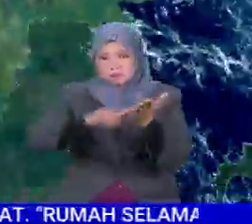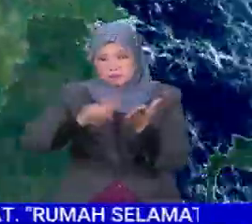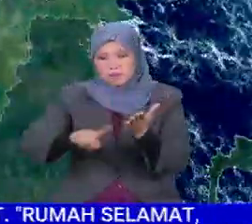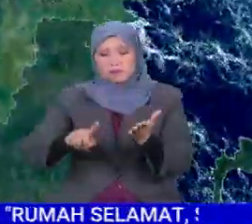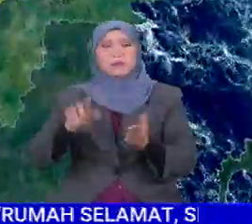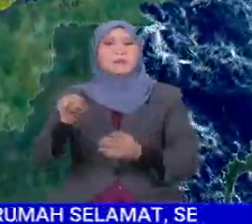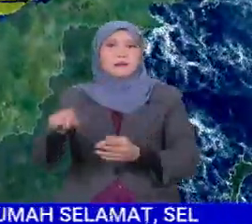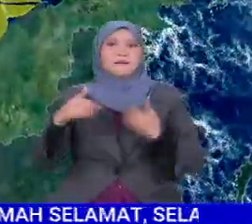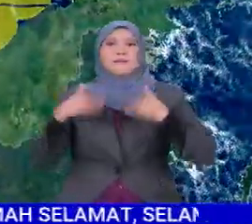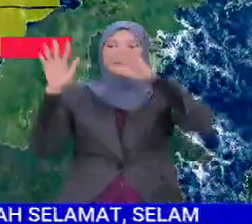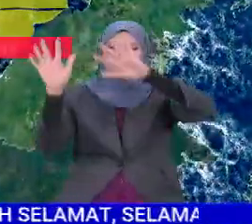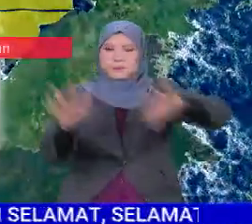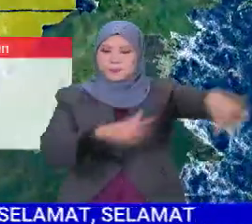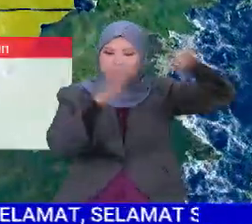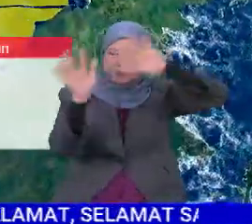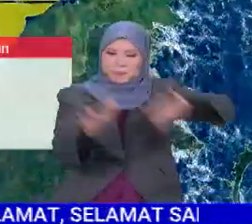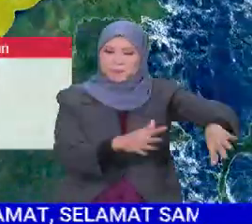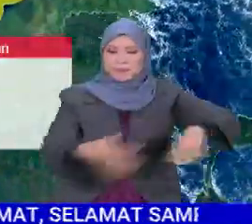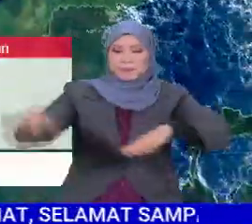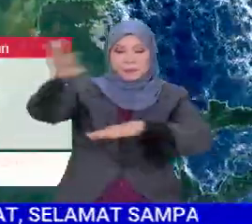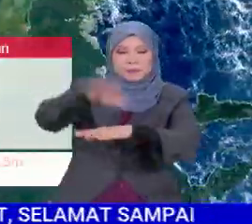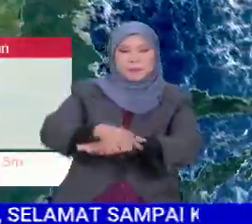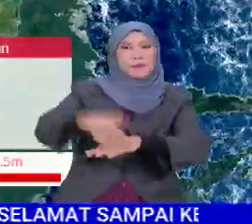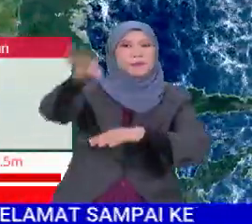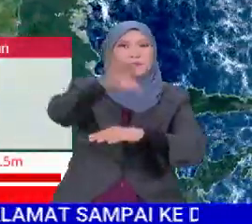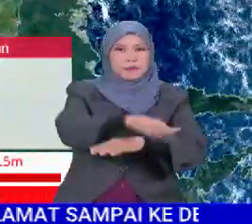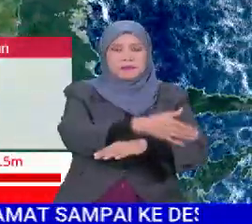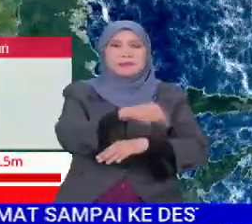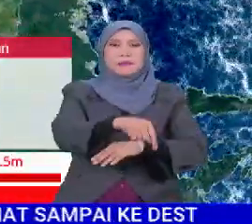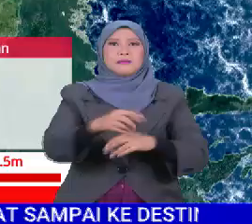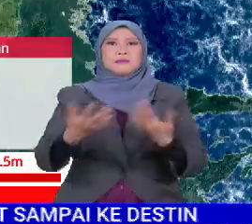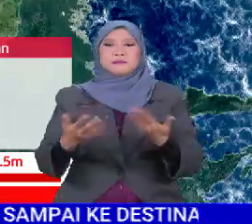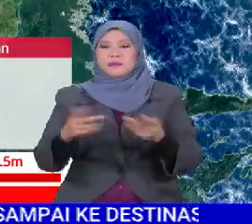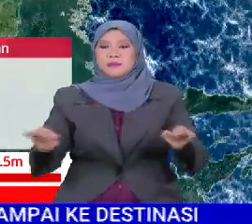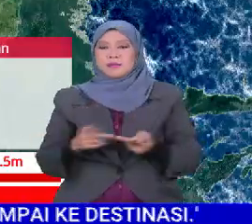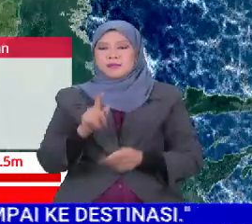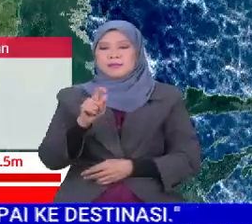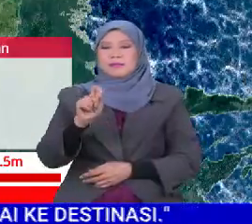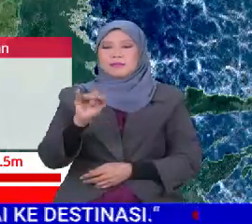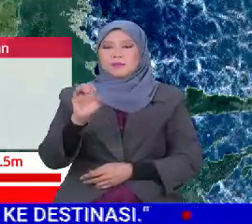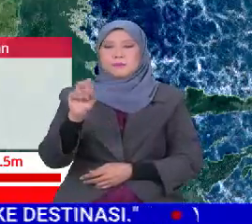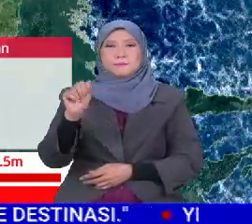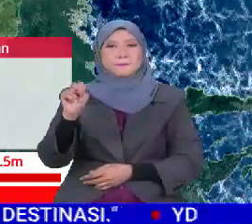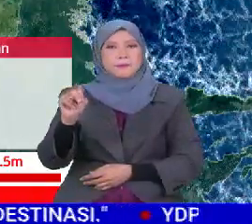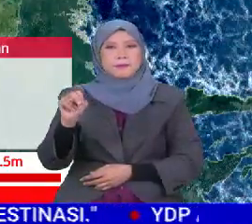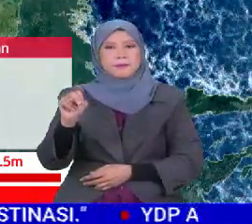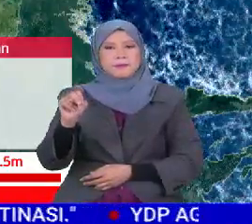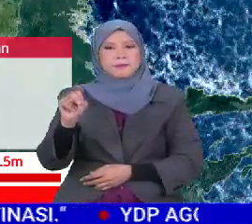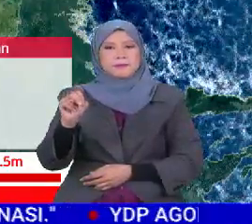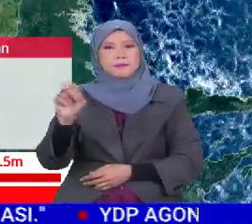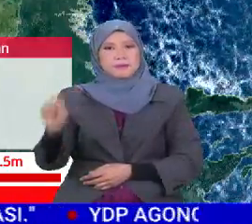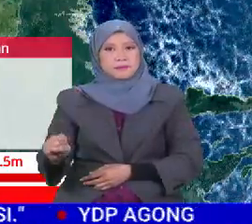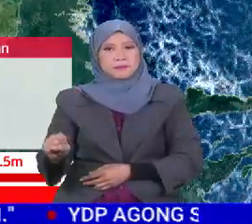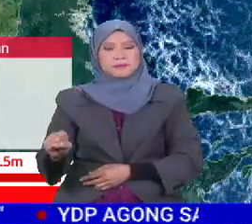amaran angin kencang dan juga laut bergelora sebentar tadi. Ini melibatkan kawasan di sekitar Tioman Selatan, iaitu melibatkan